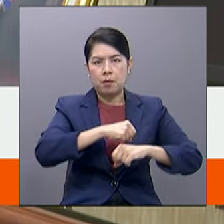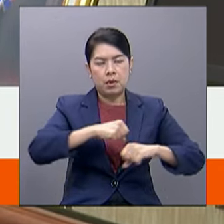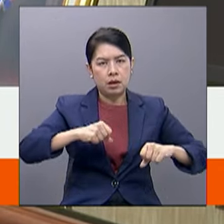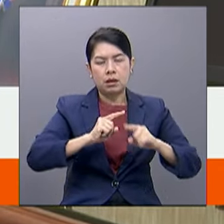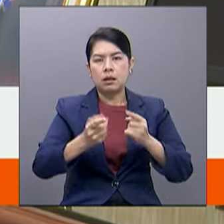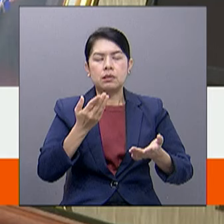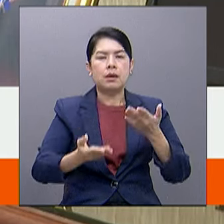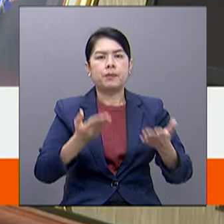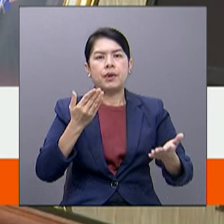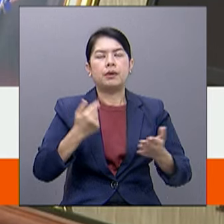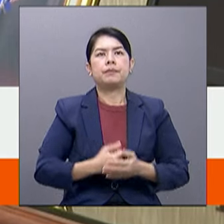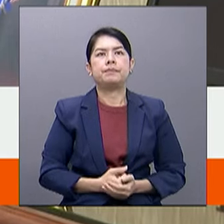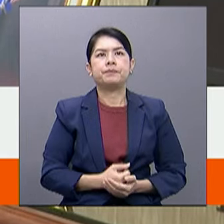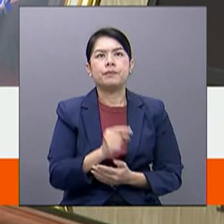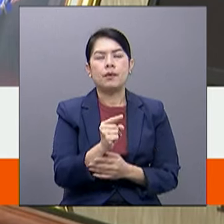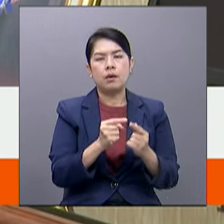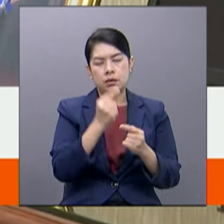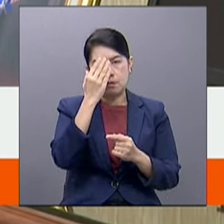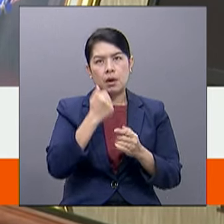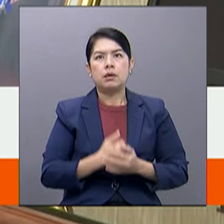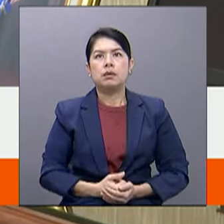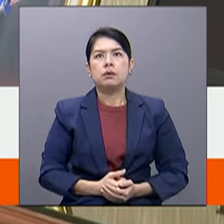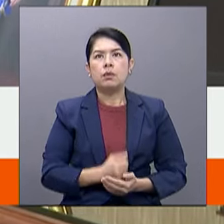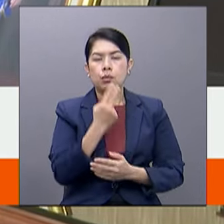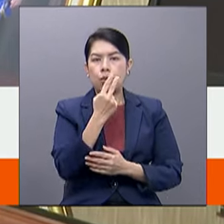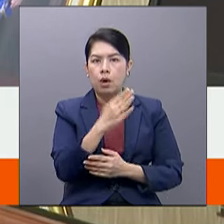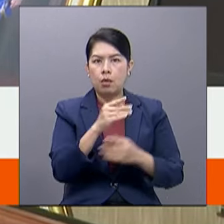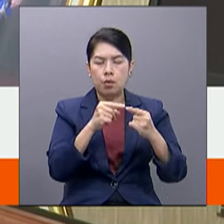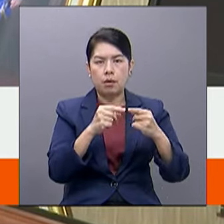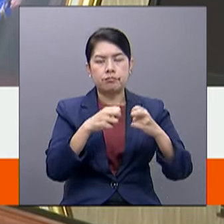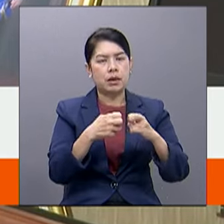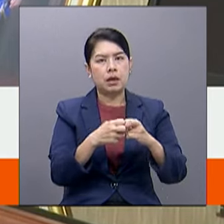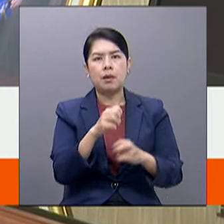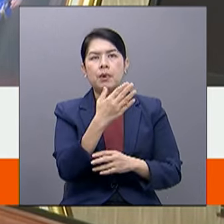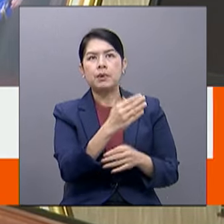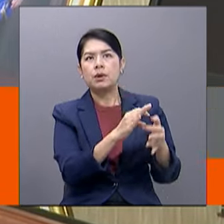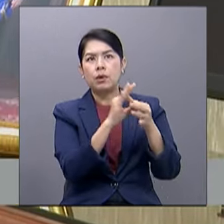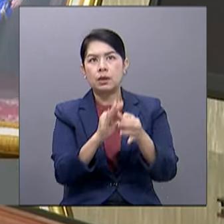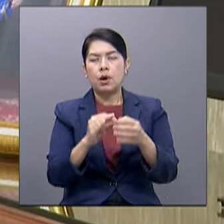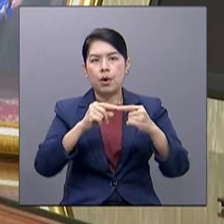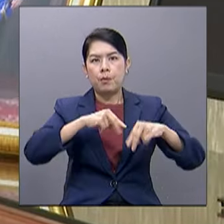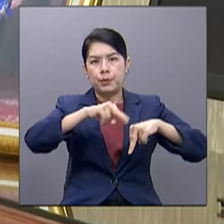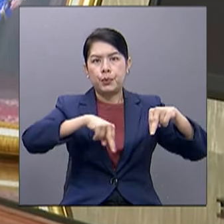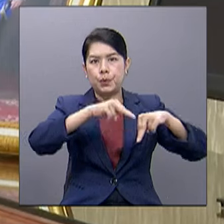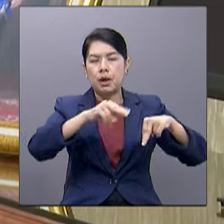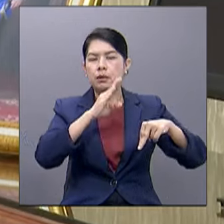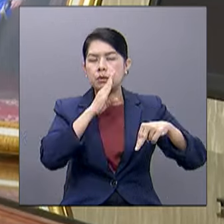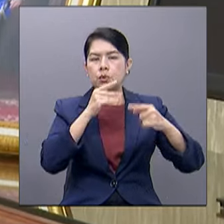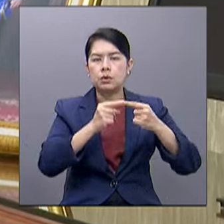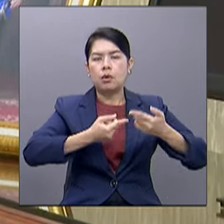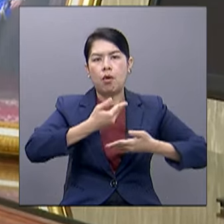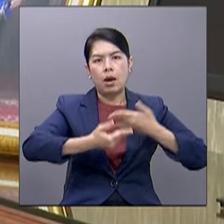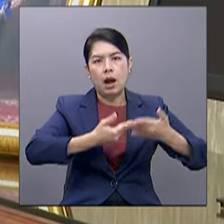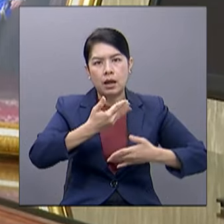บ้างที่จะไม่ไม่ทิ้งงานนะครับในเรื่องของการดูแลหลังการขายนะครับมี